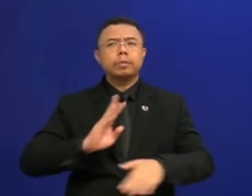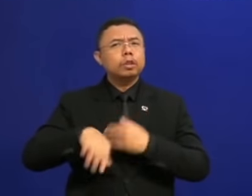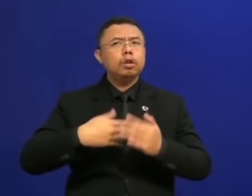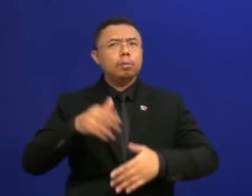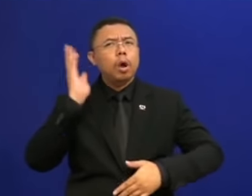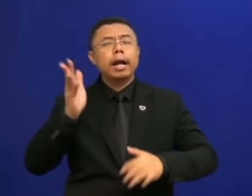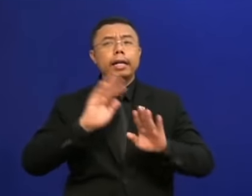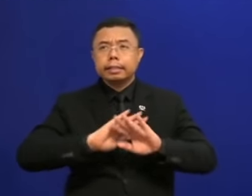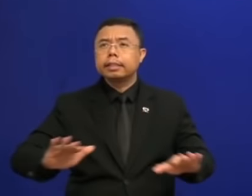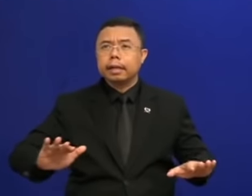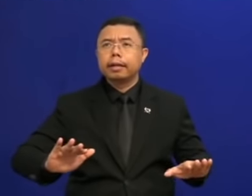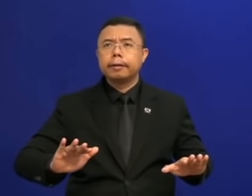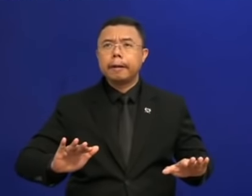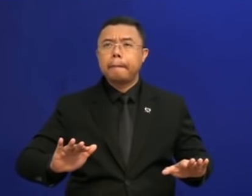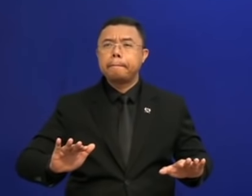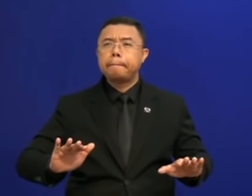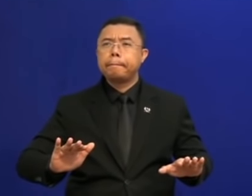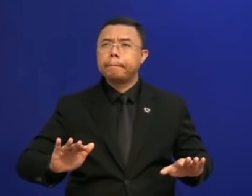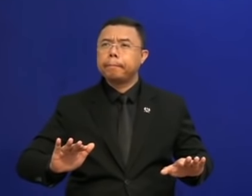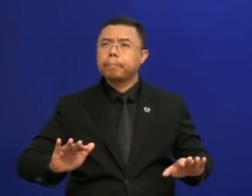Semua akan berakhir.